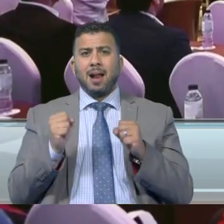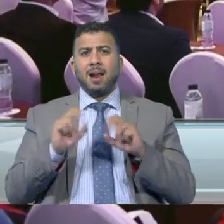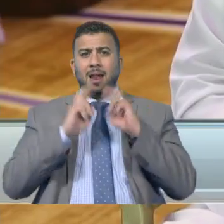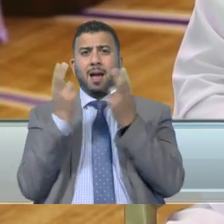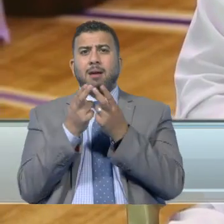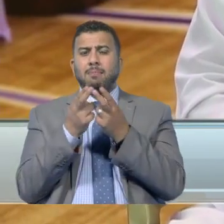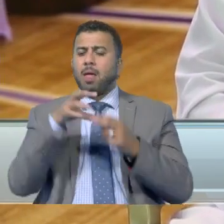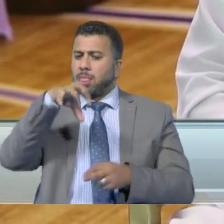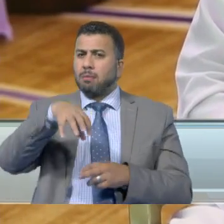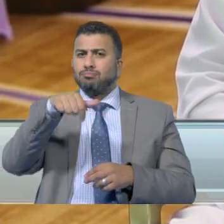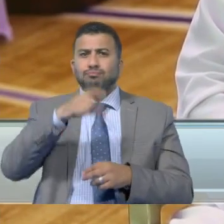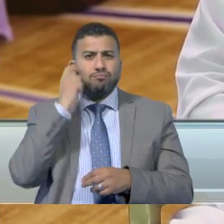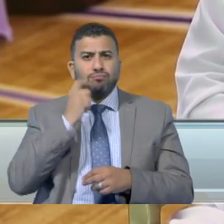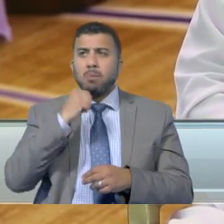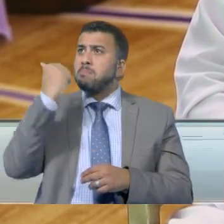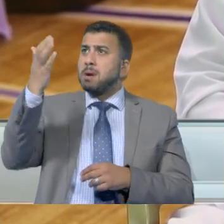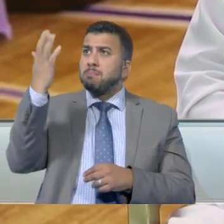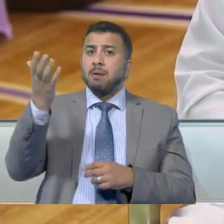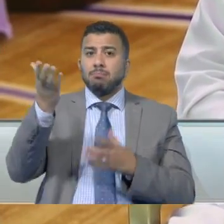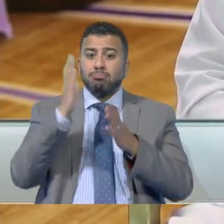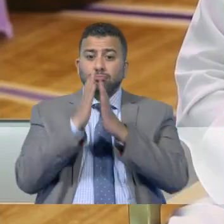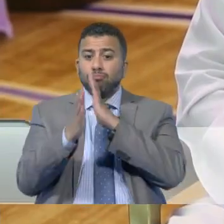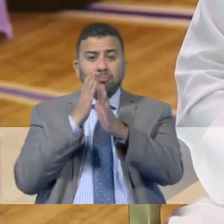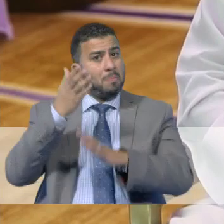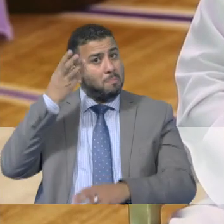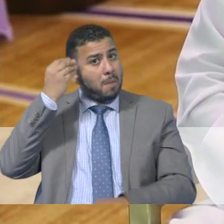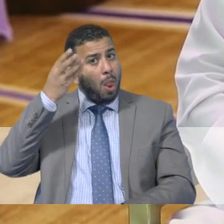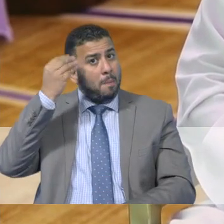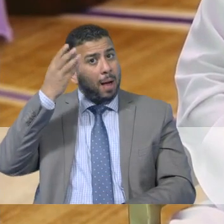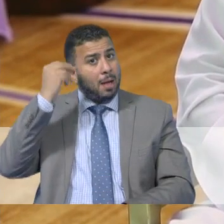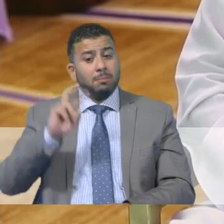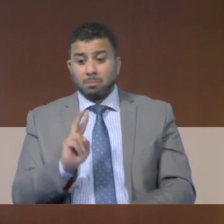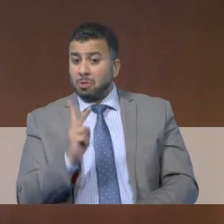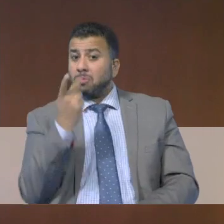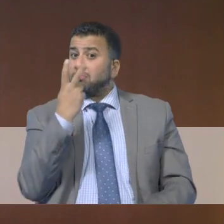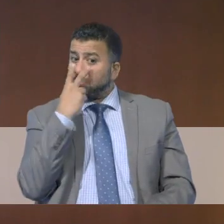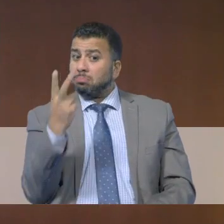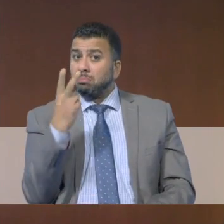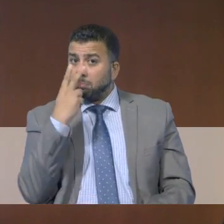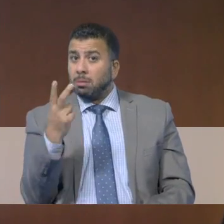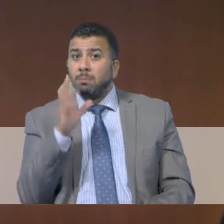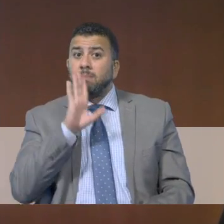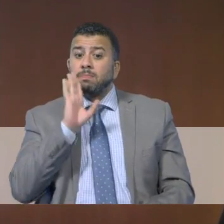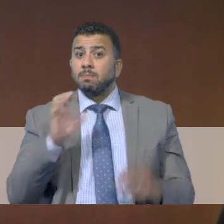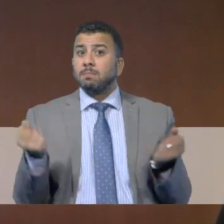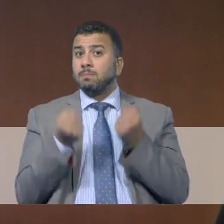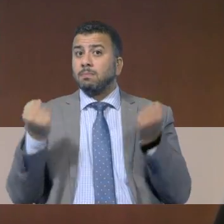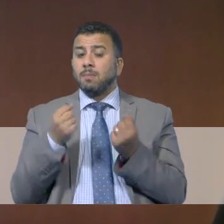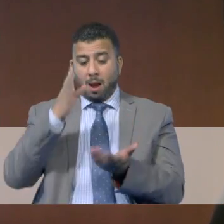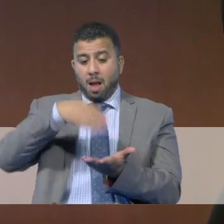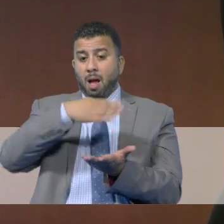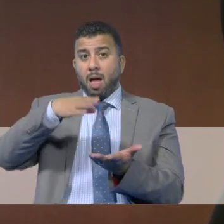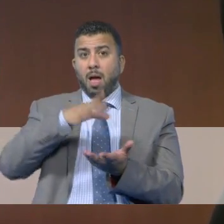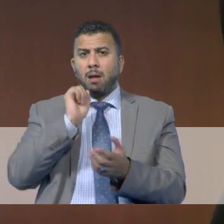داخل الدولة وخارجها لتبادل المعلومات والاطلاع على أحدث التطورات وفرص التدريب بواسطة